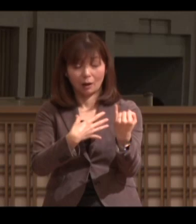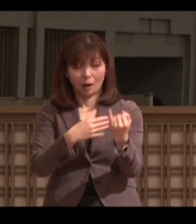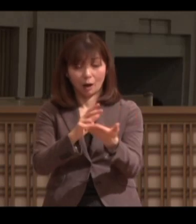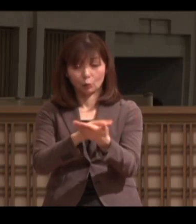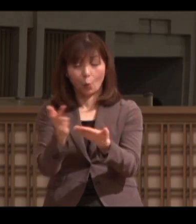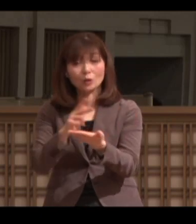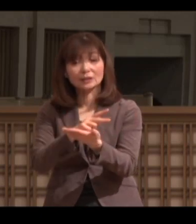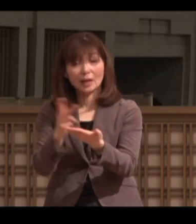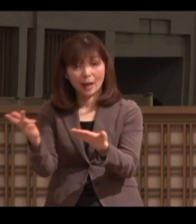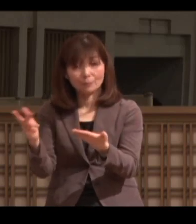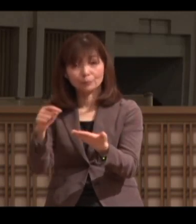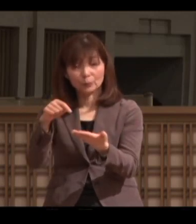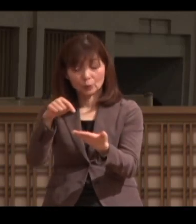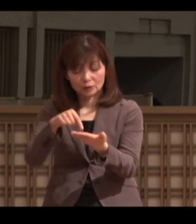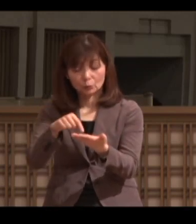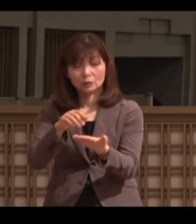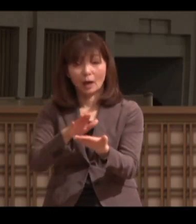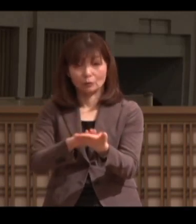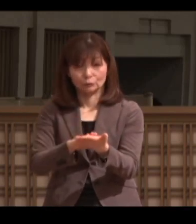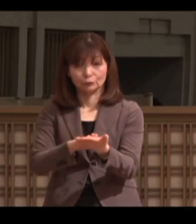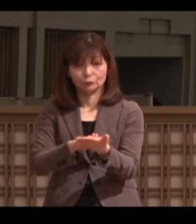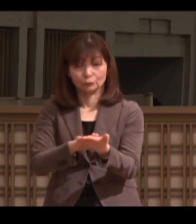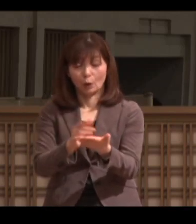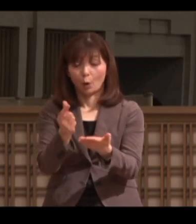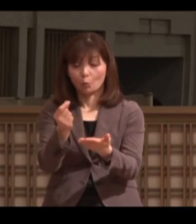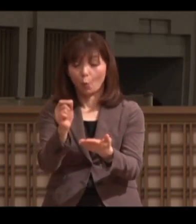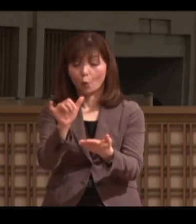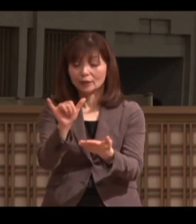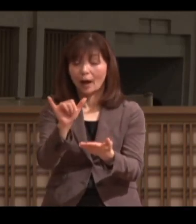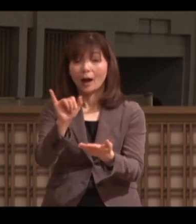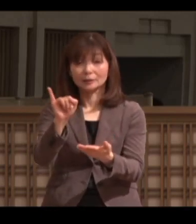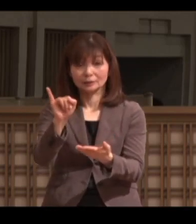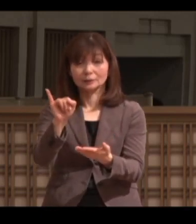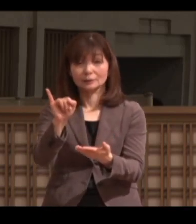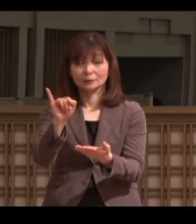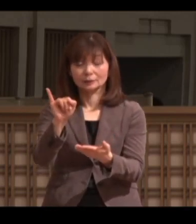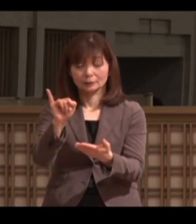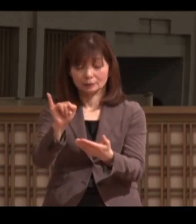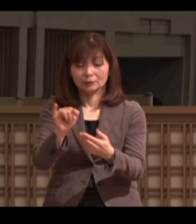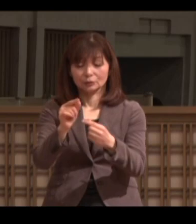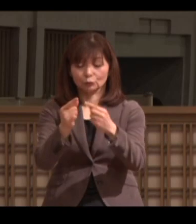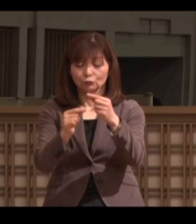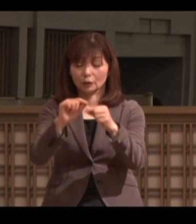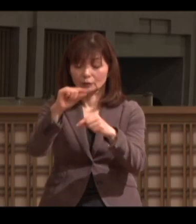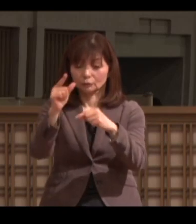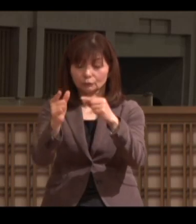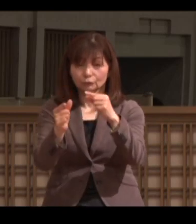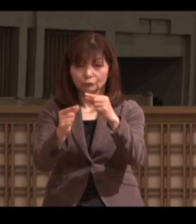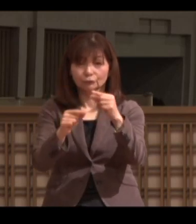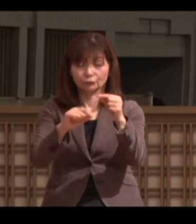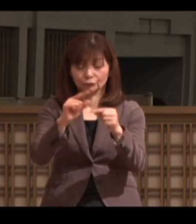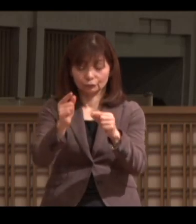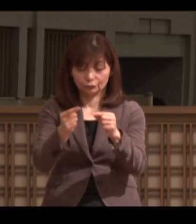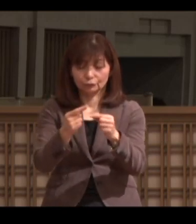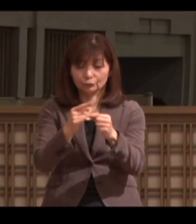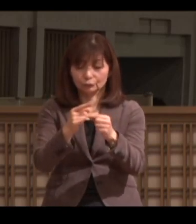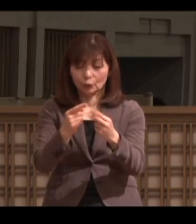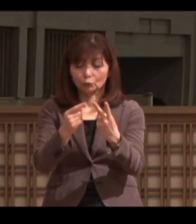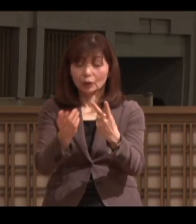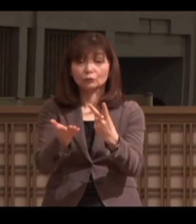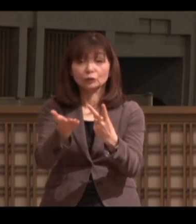のねえ辞書にあるんですけどもやいという2人以上のものがその共同